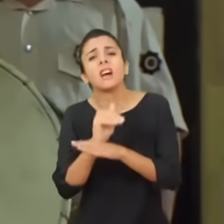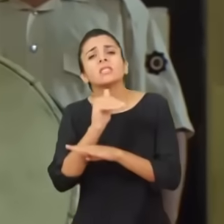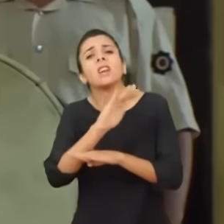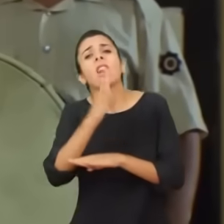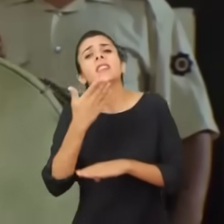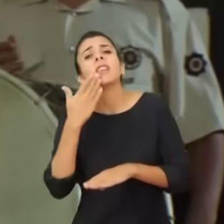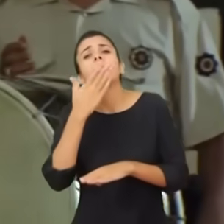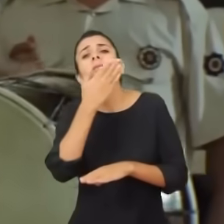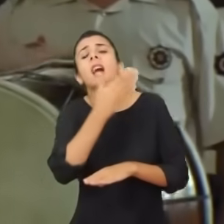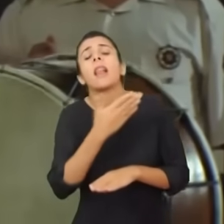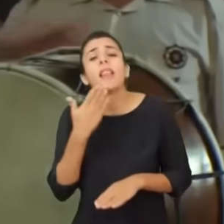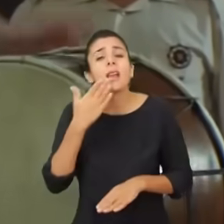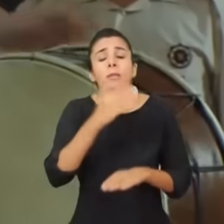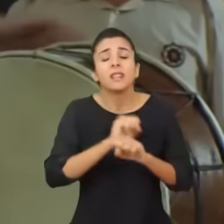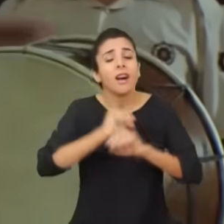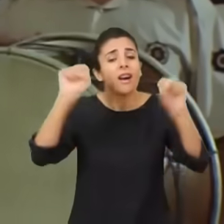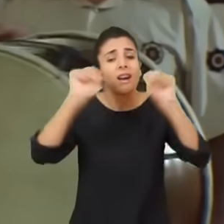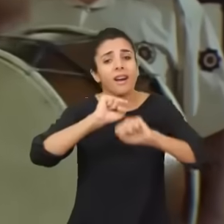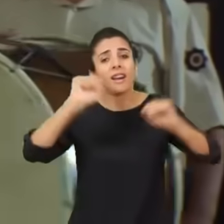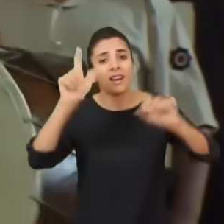Yaşasın Ramazan, Ramazan.